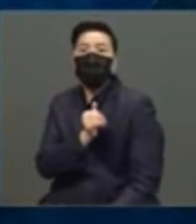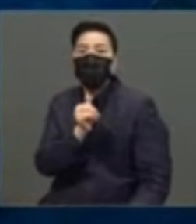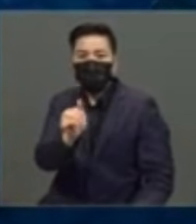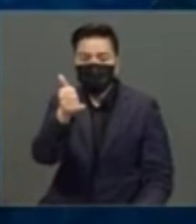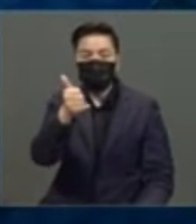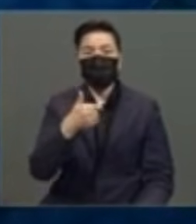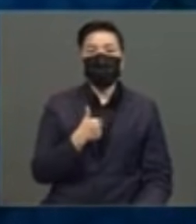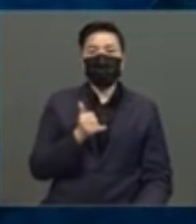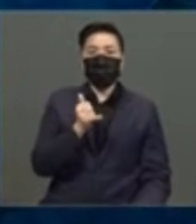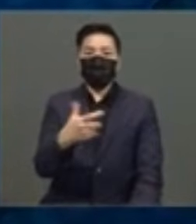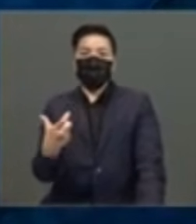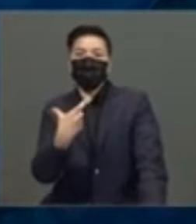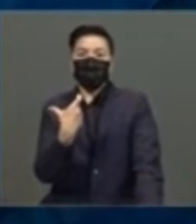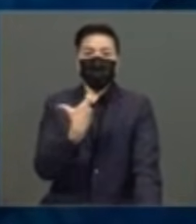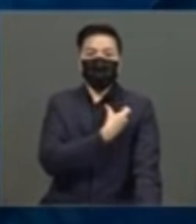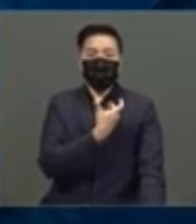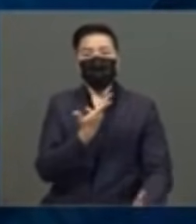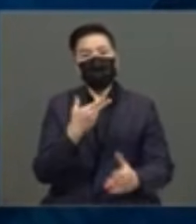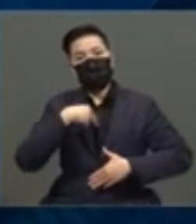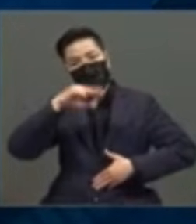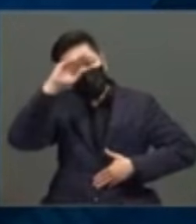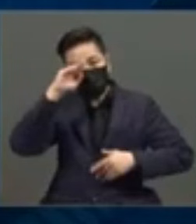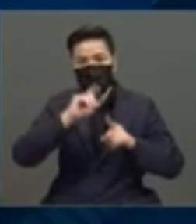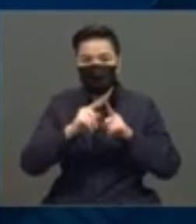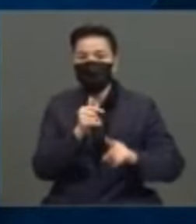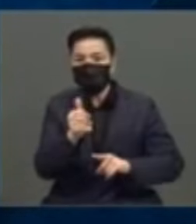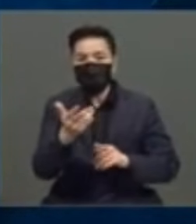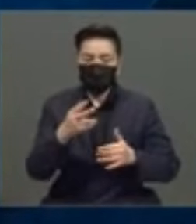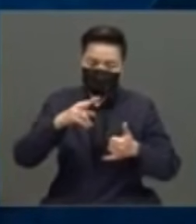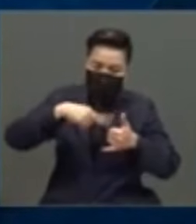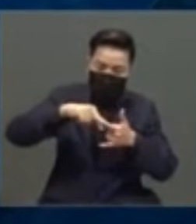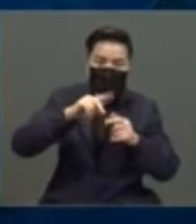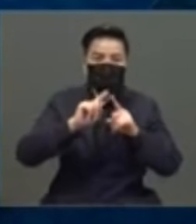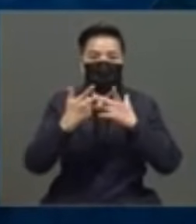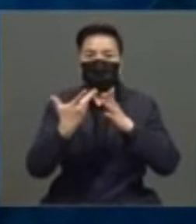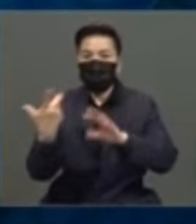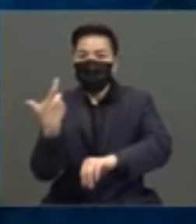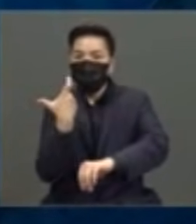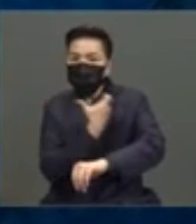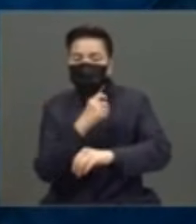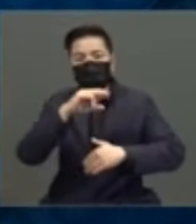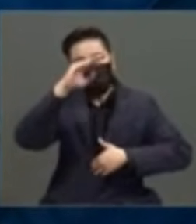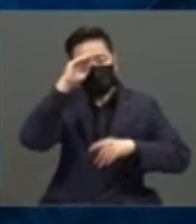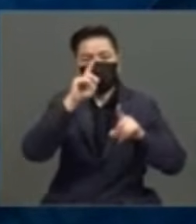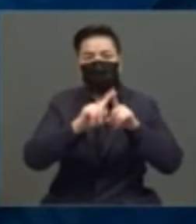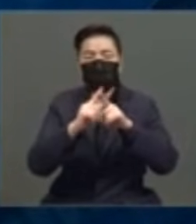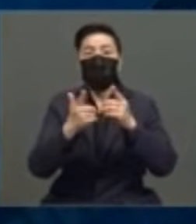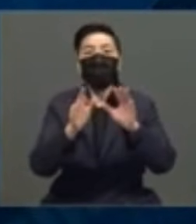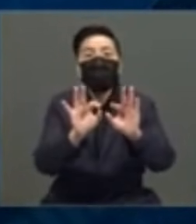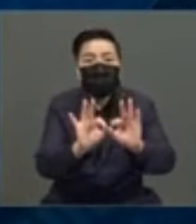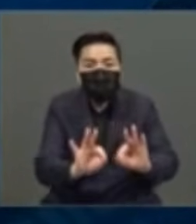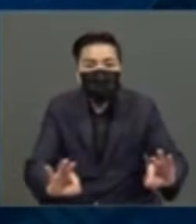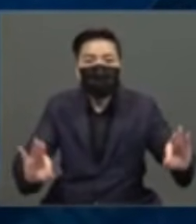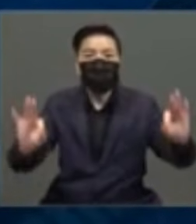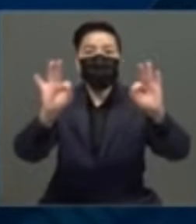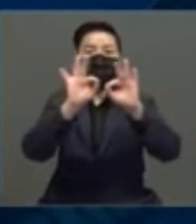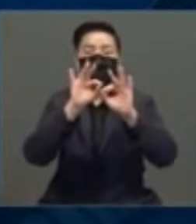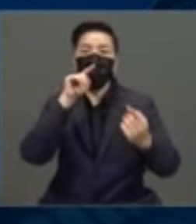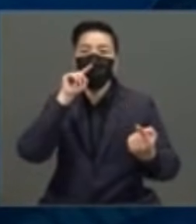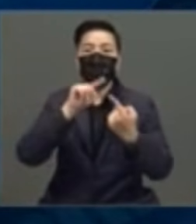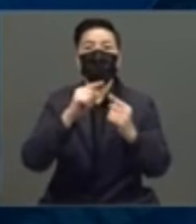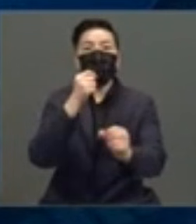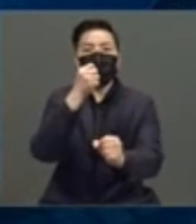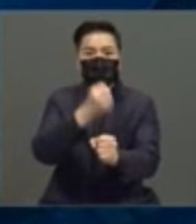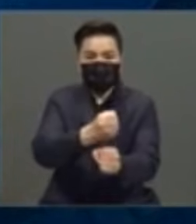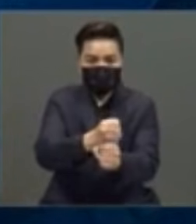เข้ารับบริการทางการแพทย์สาธารณสุขการรักษาพยาบาลการรับวัคซีนป้องกันโรคหรือมีความจำเป็นเพื่อปฏิบัติงาน